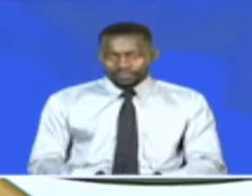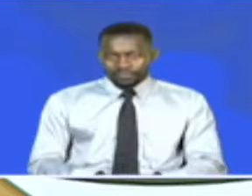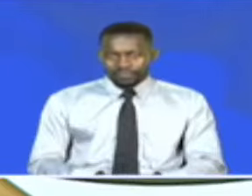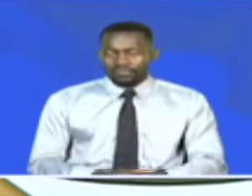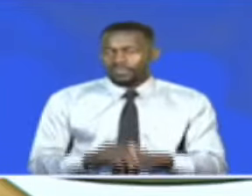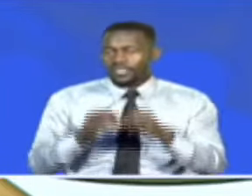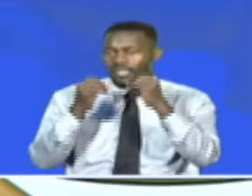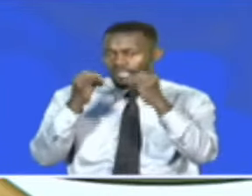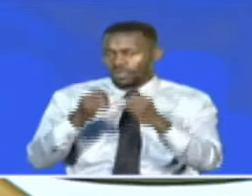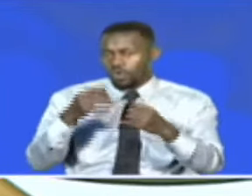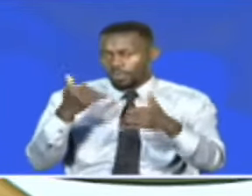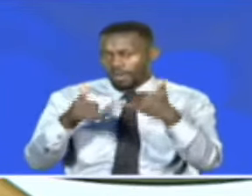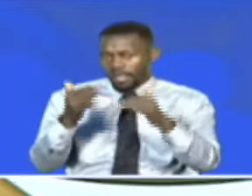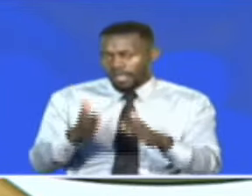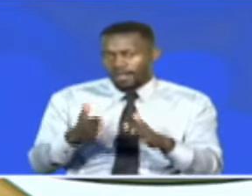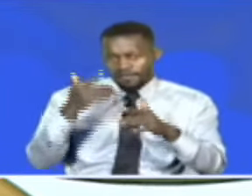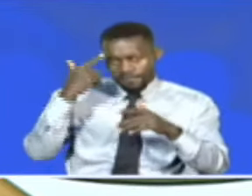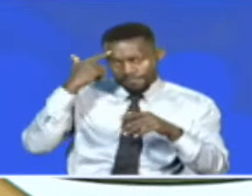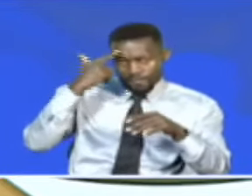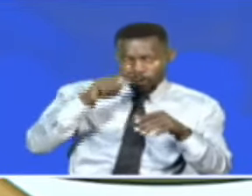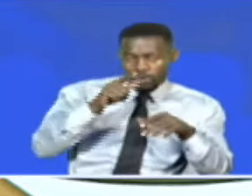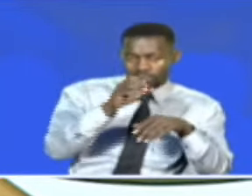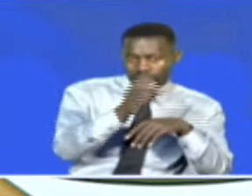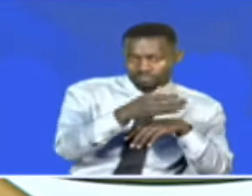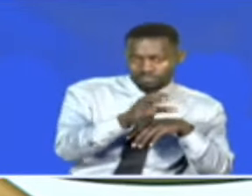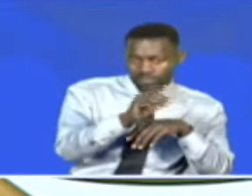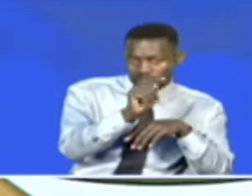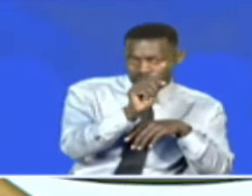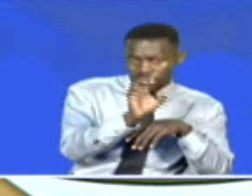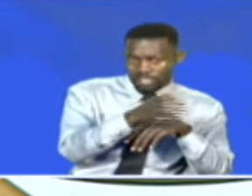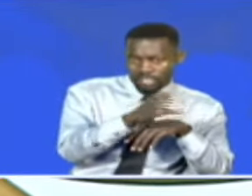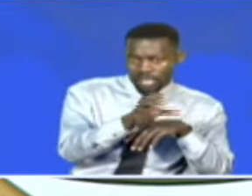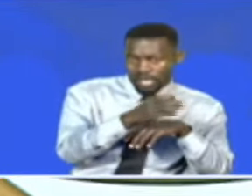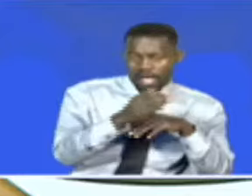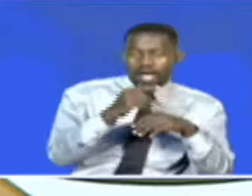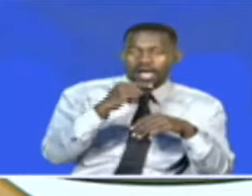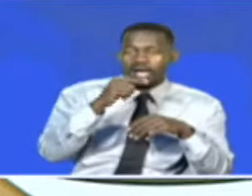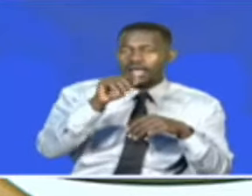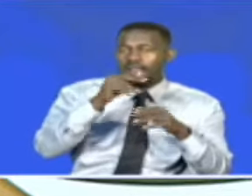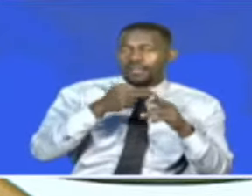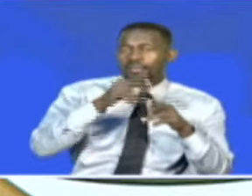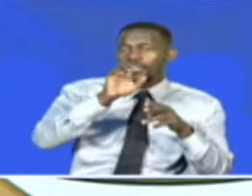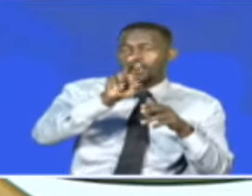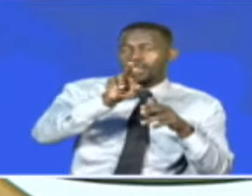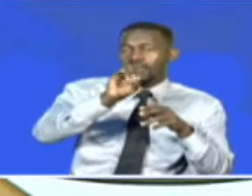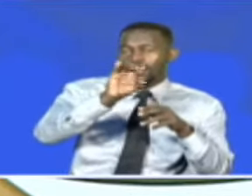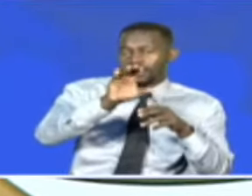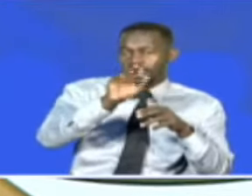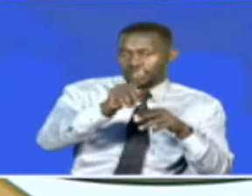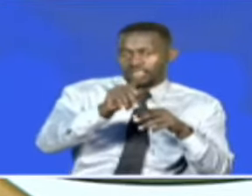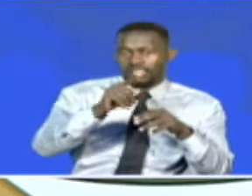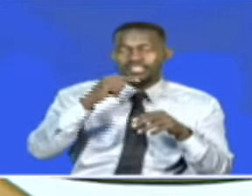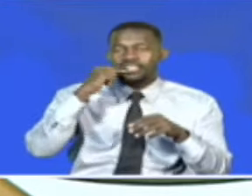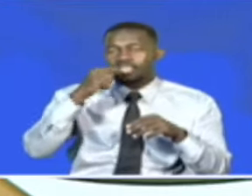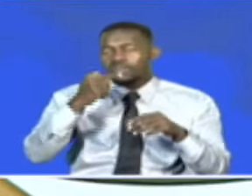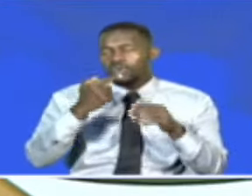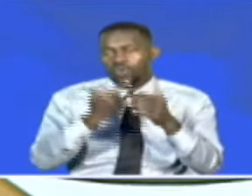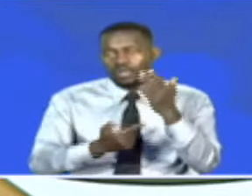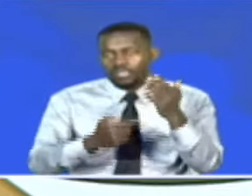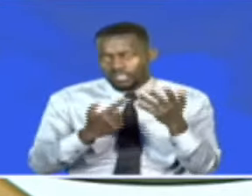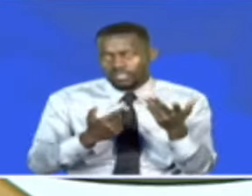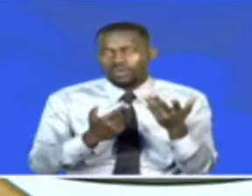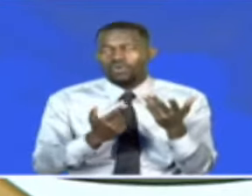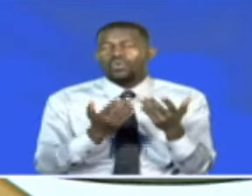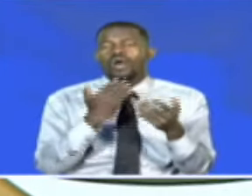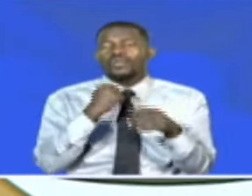Mchezaji mpya wa timu ya Tusker Eric Balecho amesema lengo lake ni kusaidia wanamvinyo hao kushinda ligi